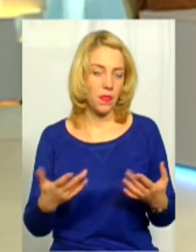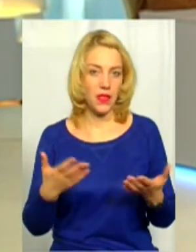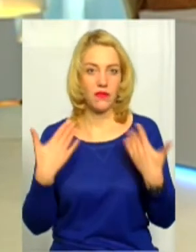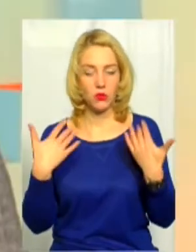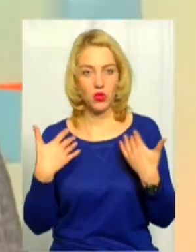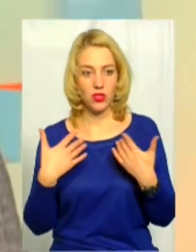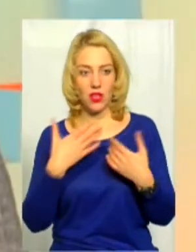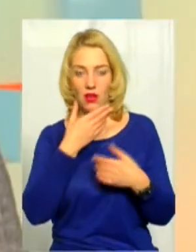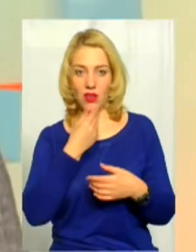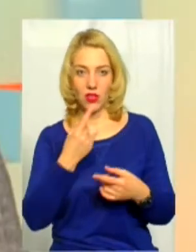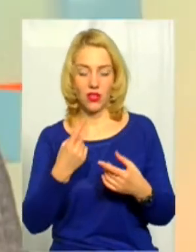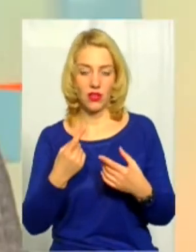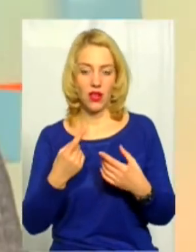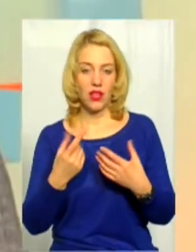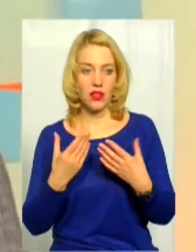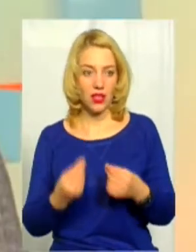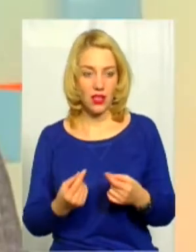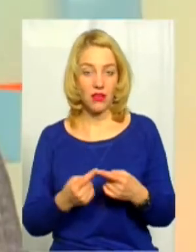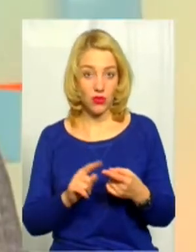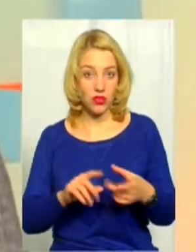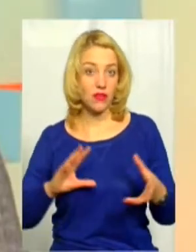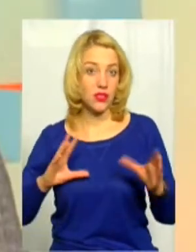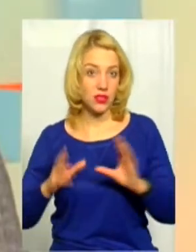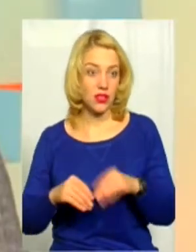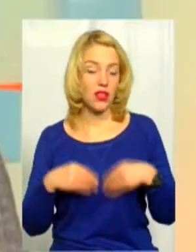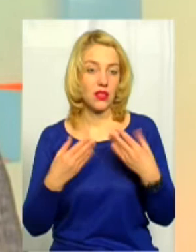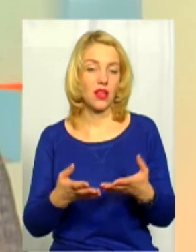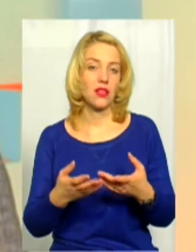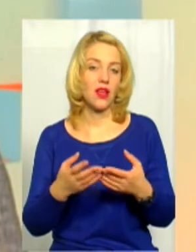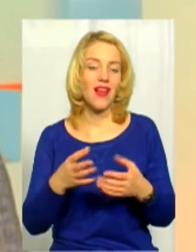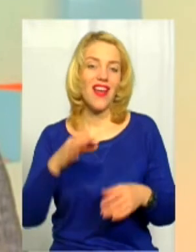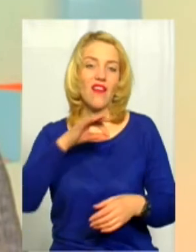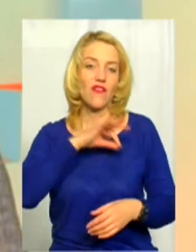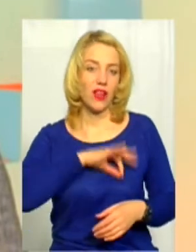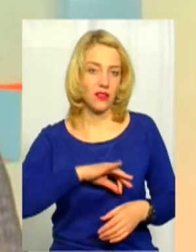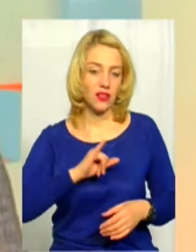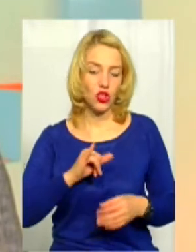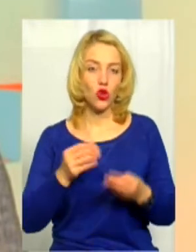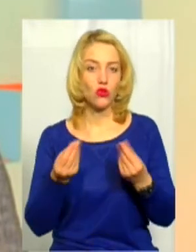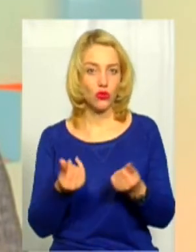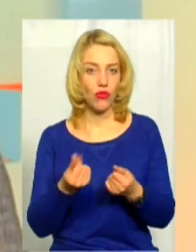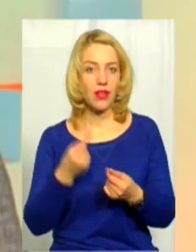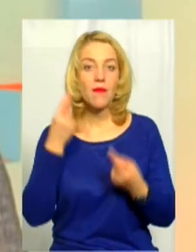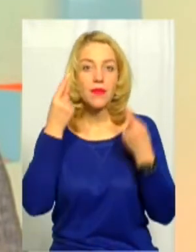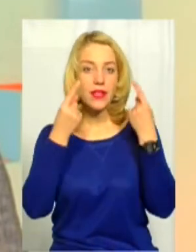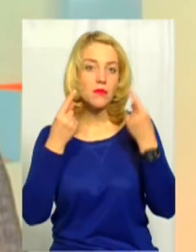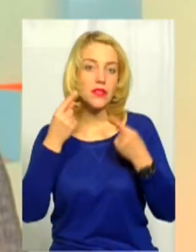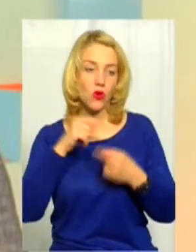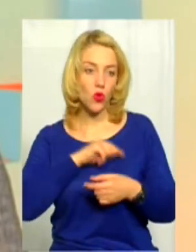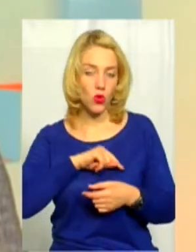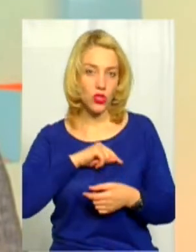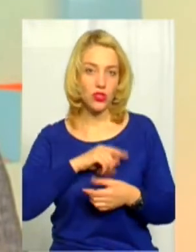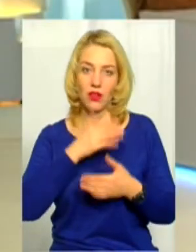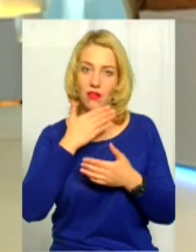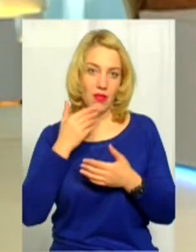хороший вихідний день. Просто тому сума різних факторів, він дає мультиплікаційний ефект і грошовий, і психологічний. Немає бажання їхати кудись